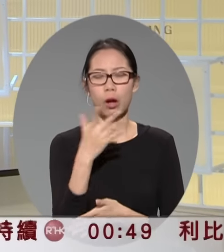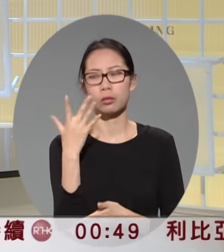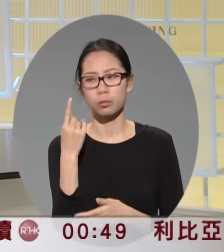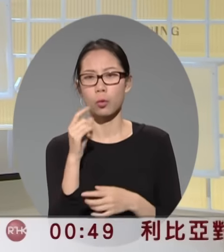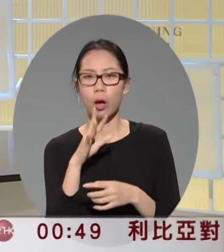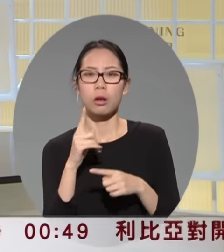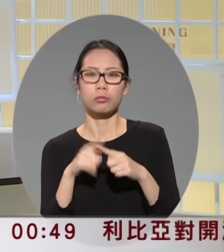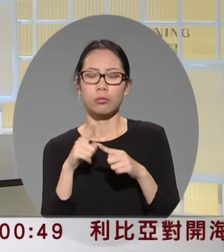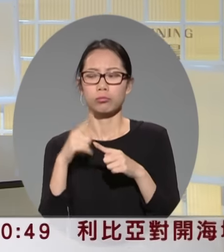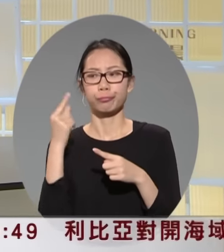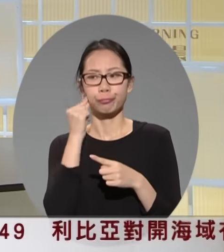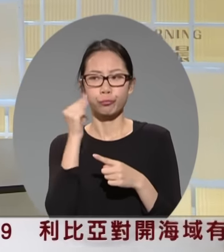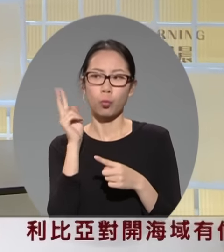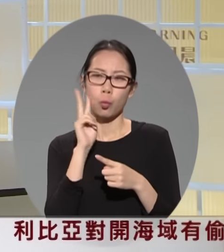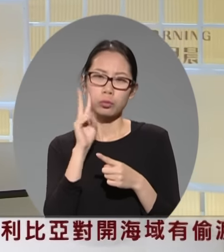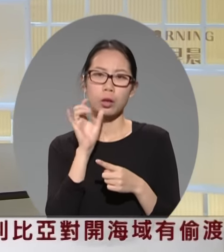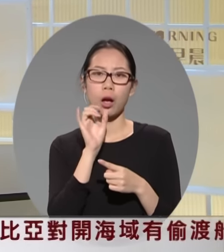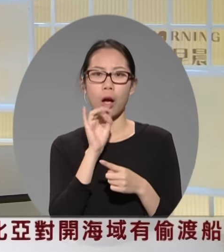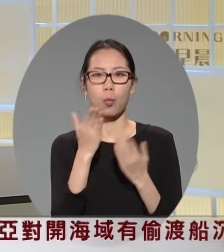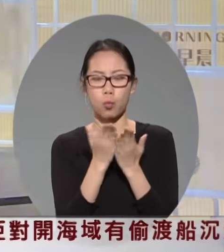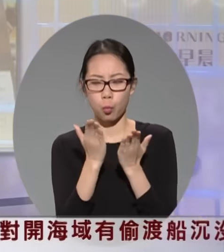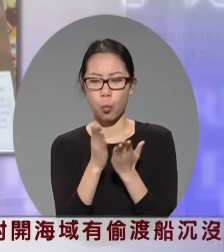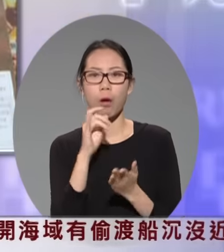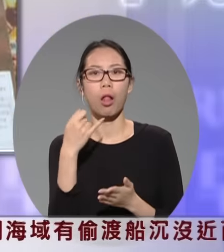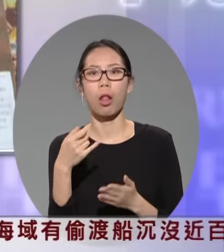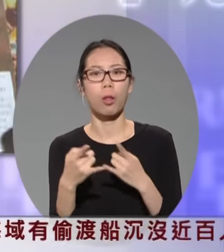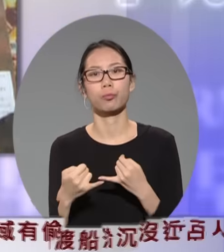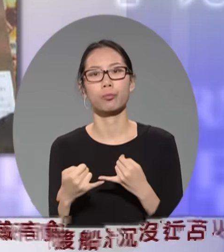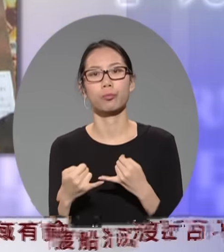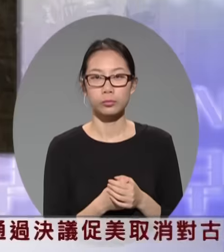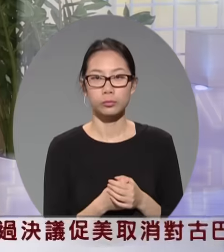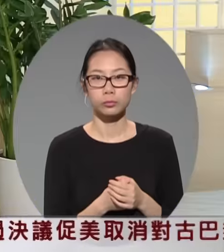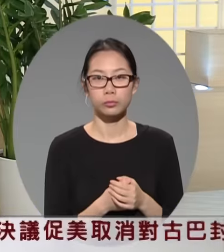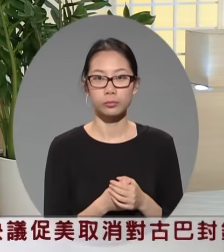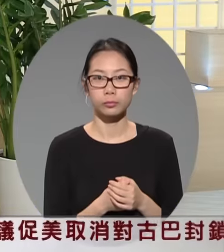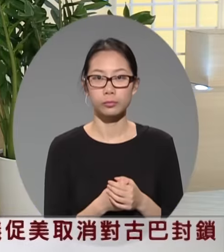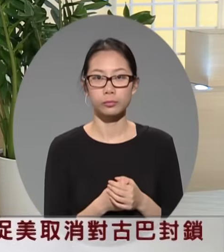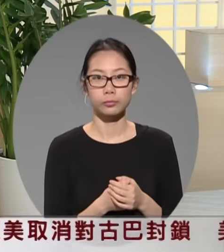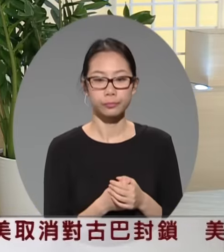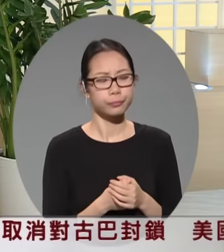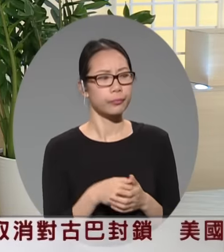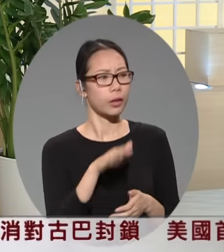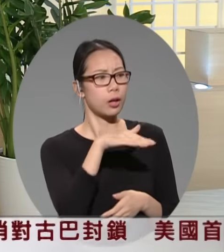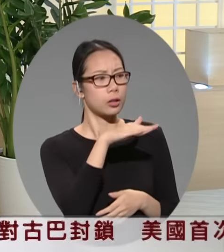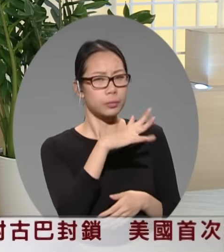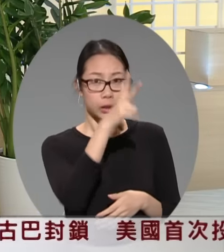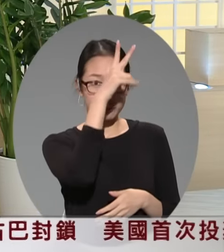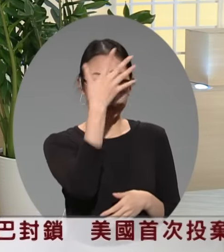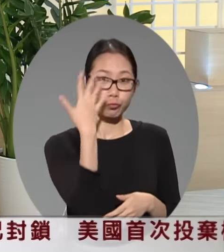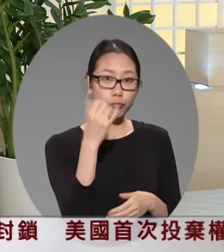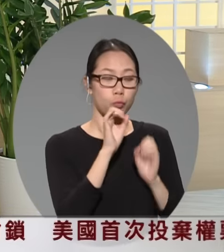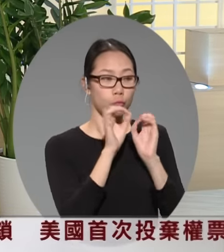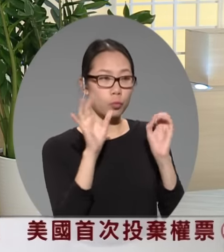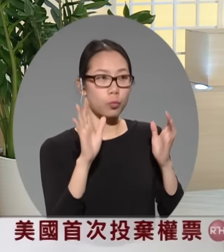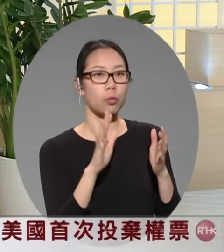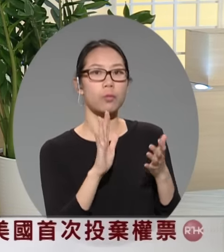合落口供，認為檢控沒有足夠的勝算。 南永山，政府昨天就公布